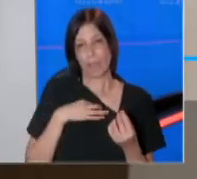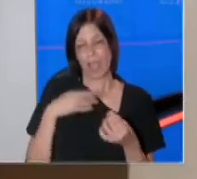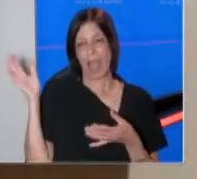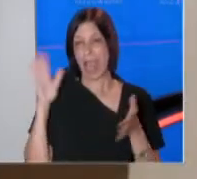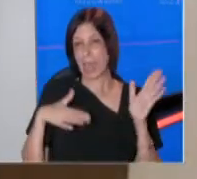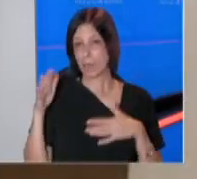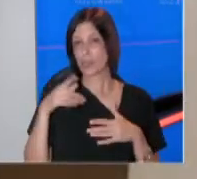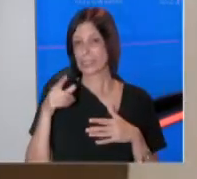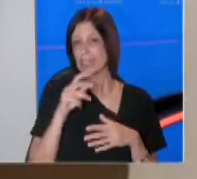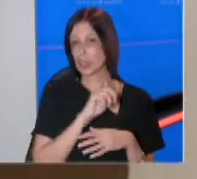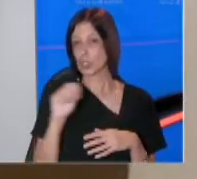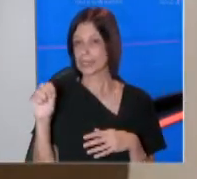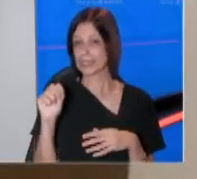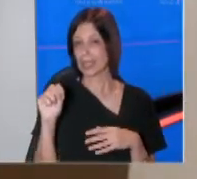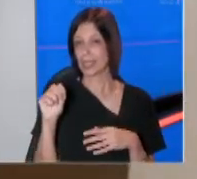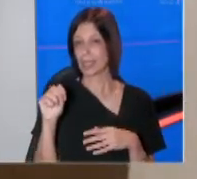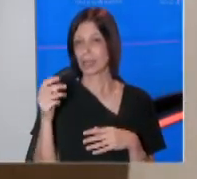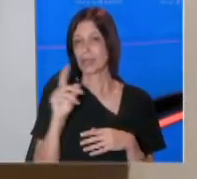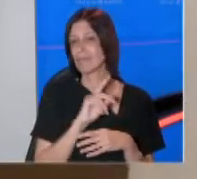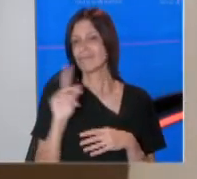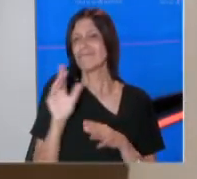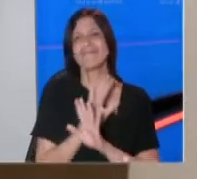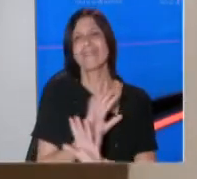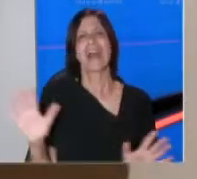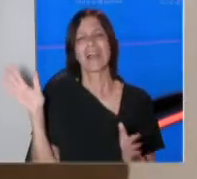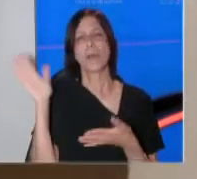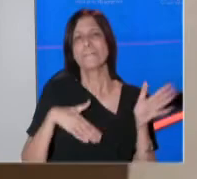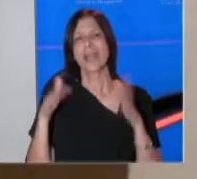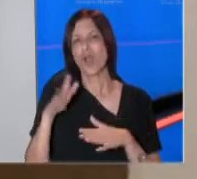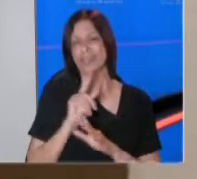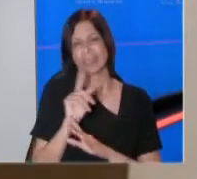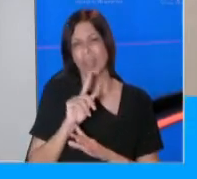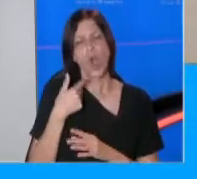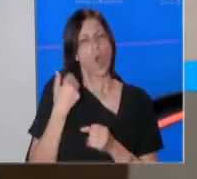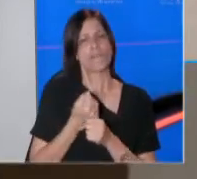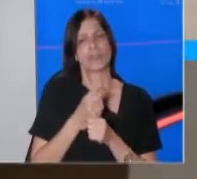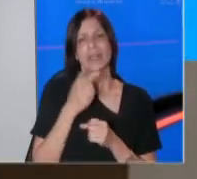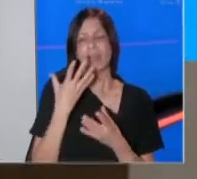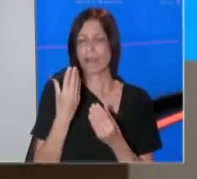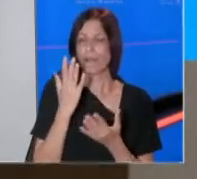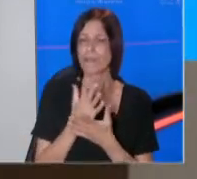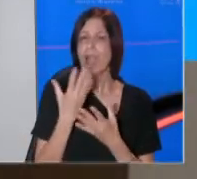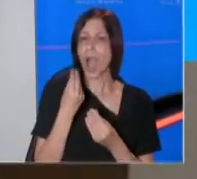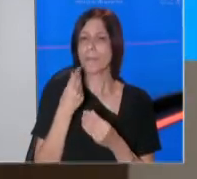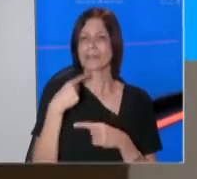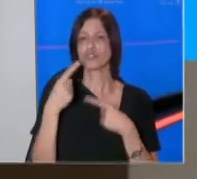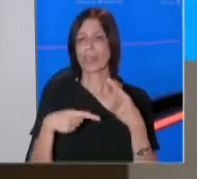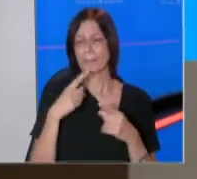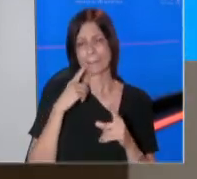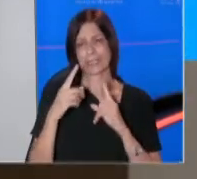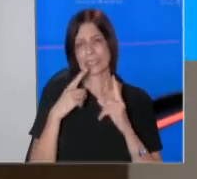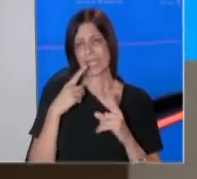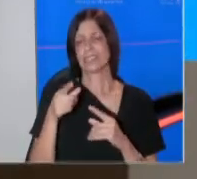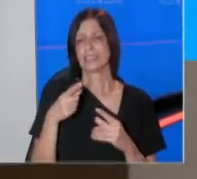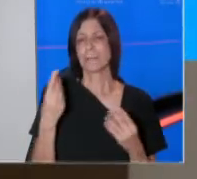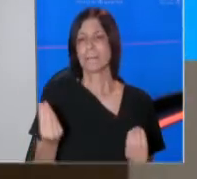שאלימות היא נושא שהוא לא רק מכות, זה משהו שאנחנו עובדים עליו כבר הרבה מאוד שנים בשיח, אבל זה